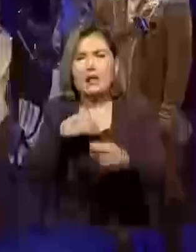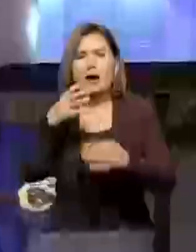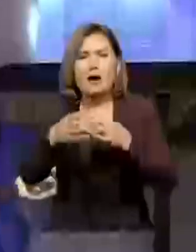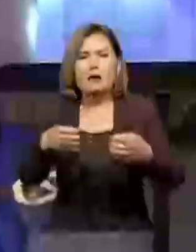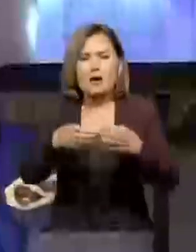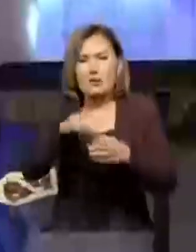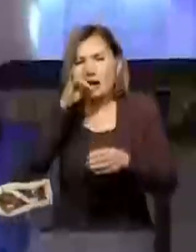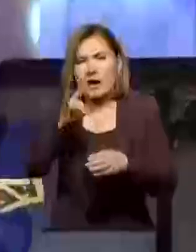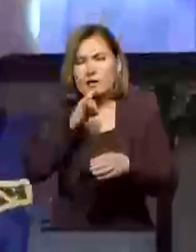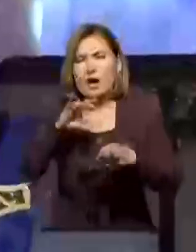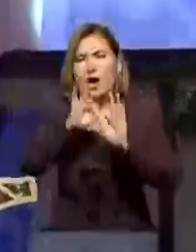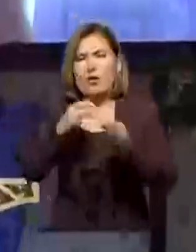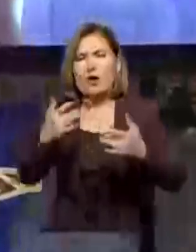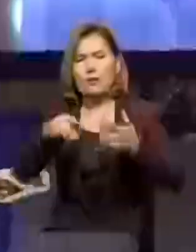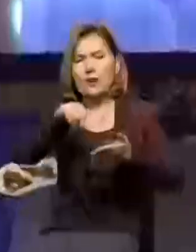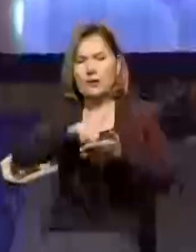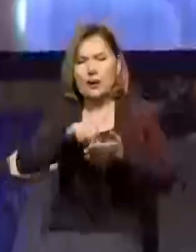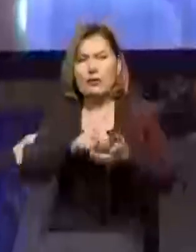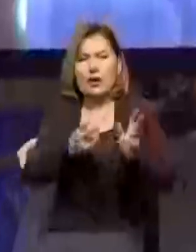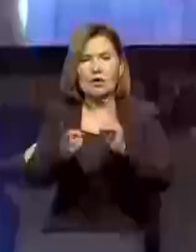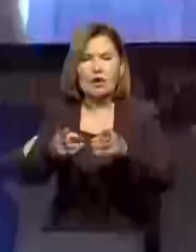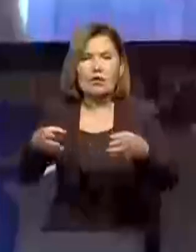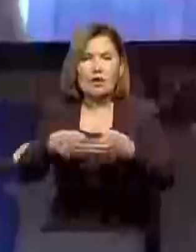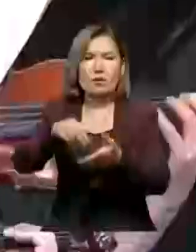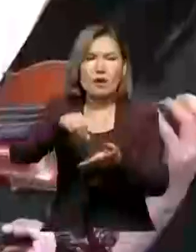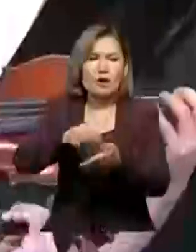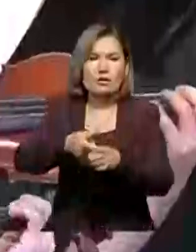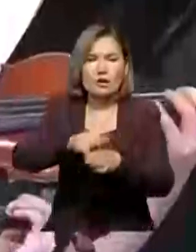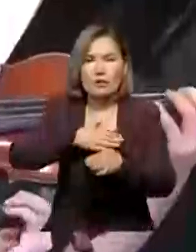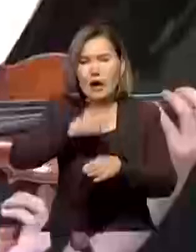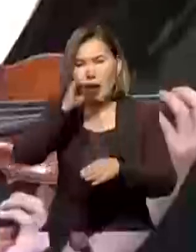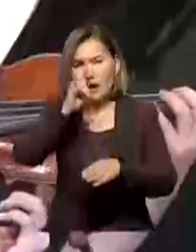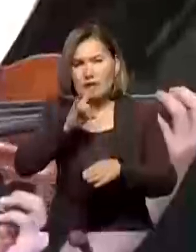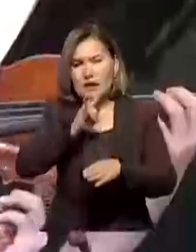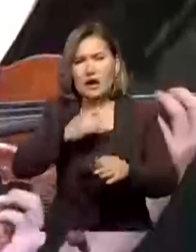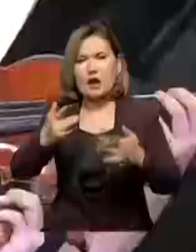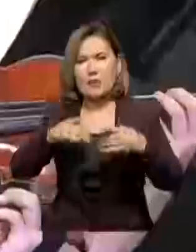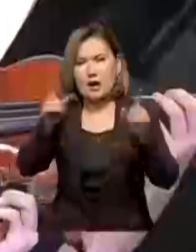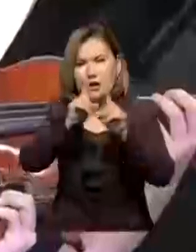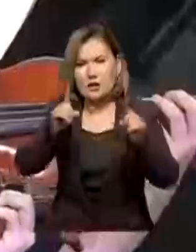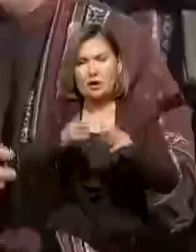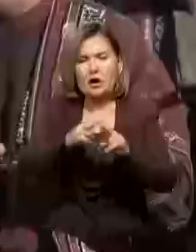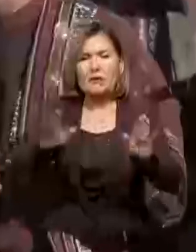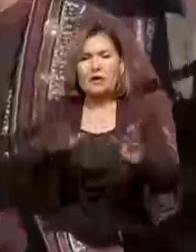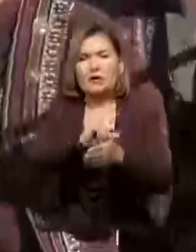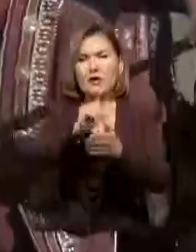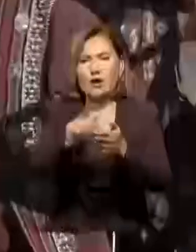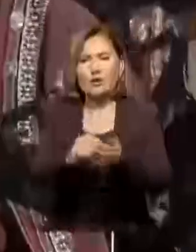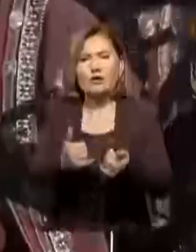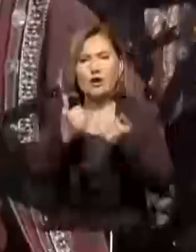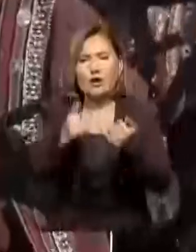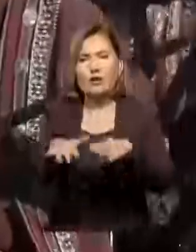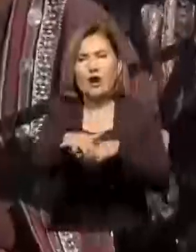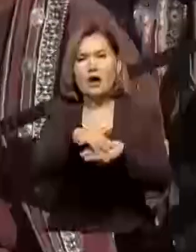үйінде Қазақстан өнер шеберлерінің гала-концертімен аяқталды. Қазақстанның сахна жұлдыздары репертуарларындағы ең үздік